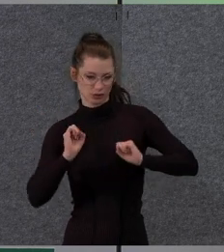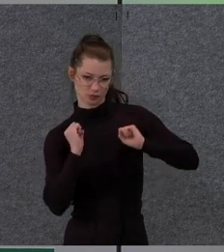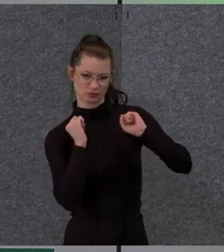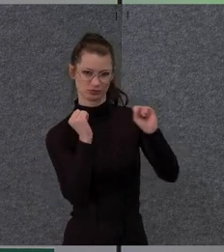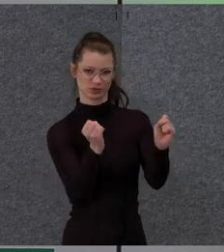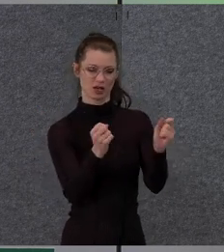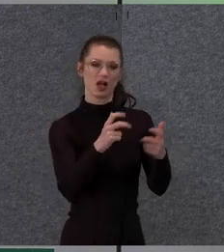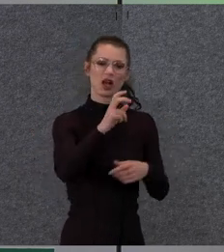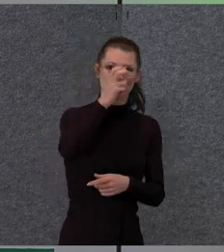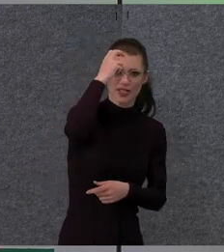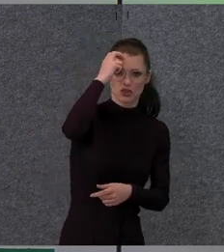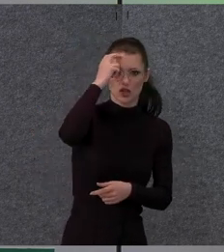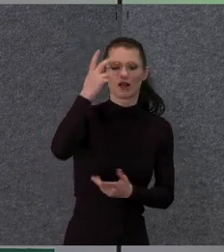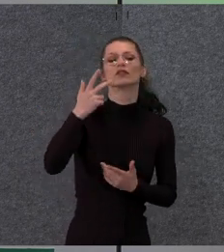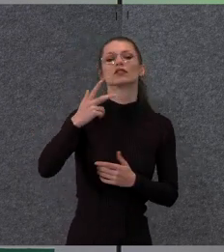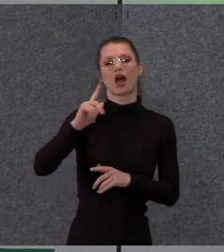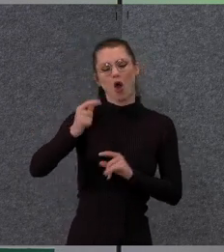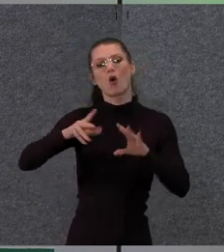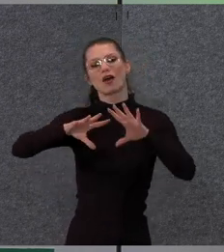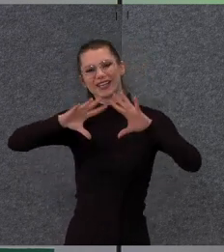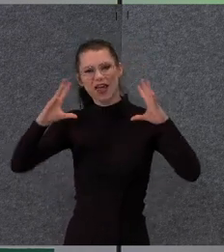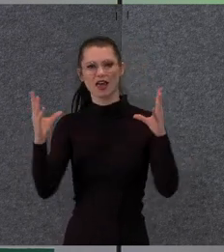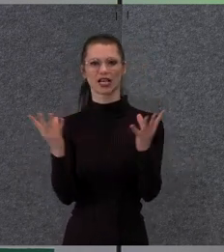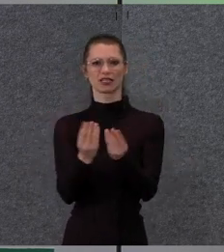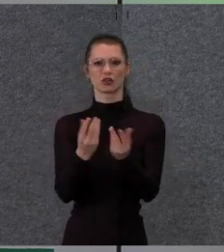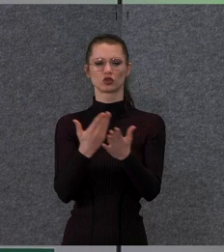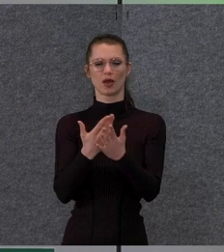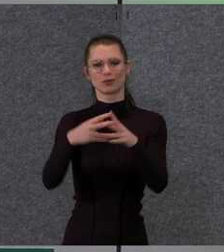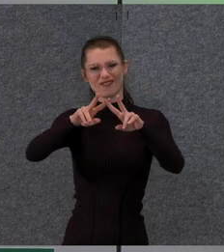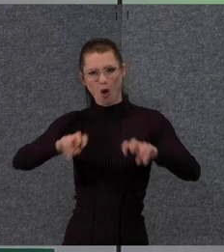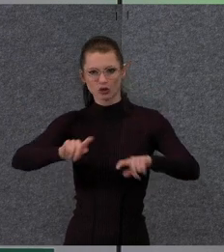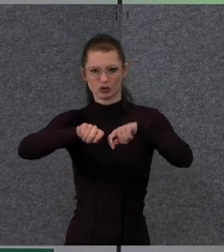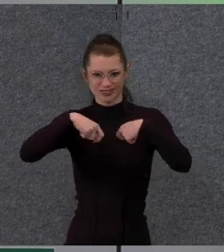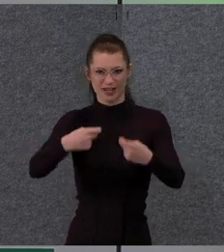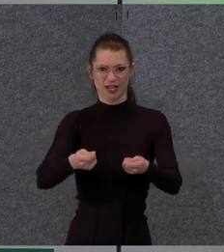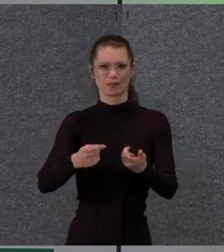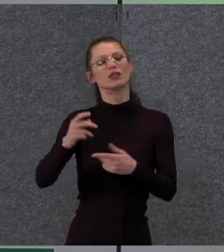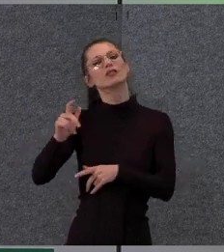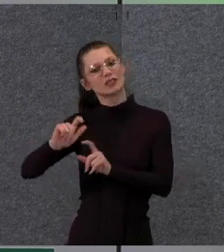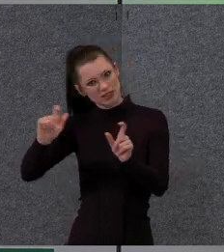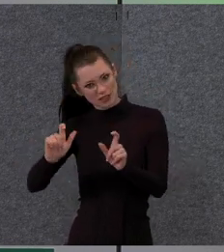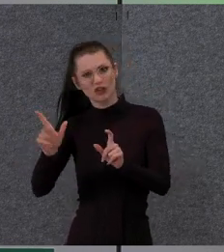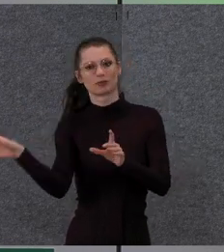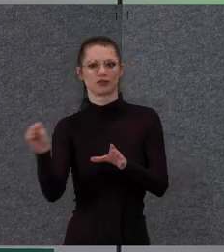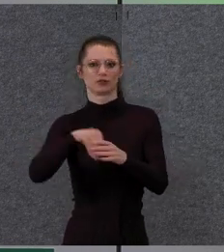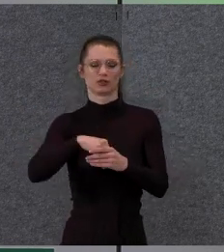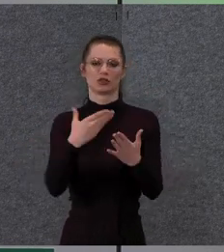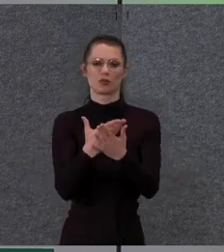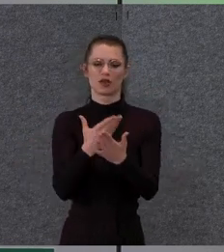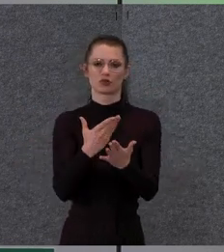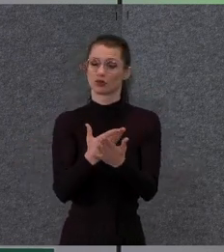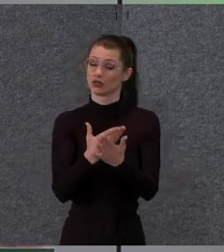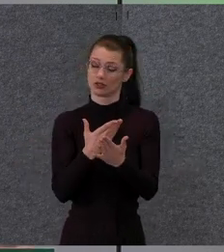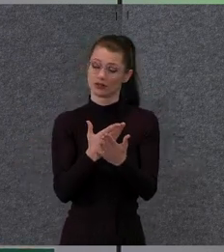in Wissenschaft, in die Generierung auch von Forschungsergebnissen. Da gibt es ganz großartige